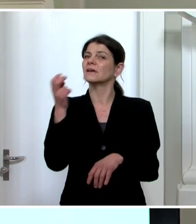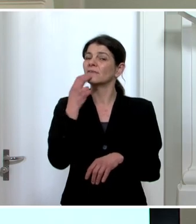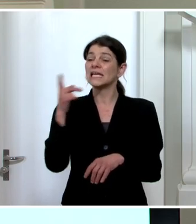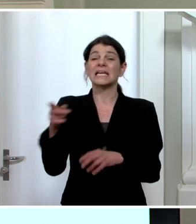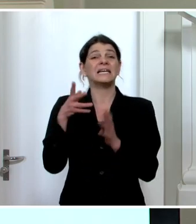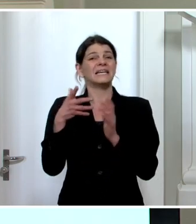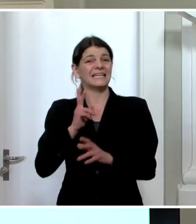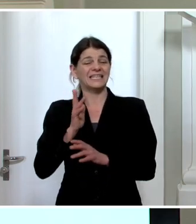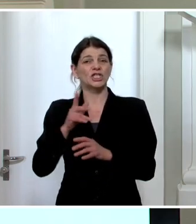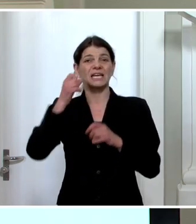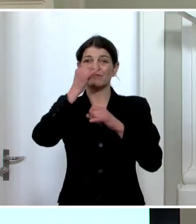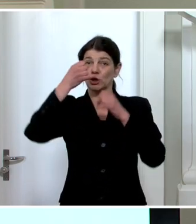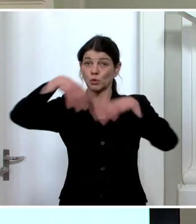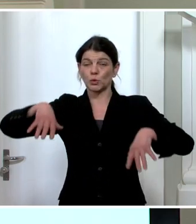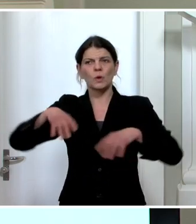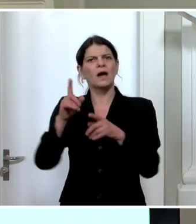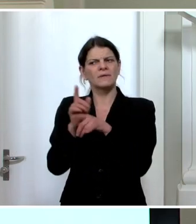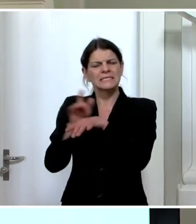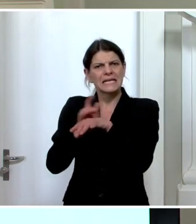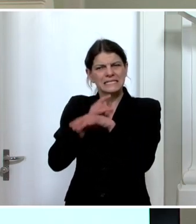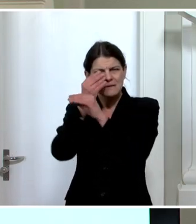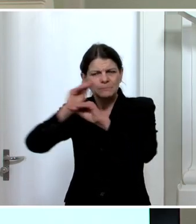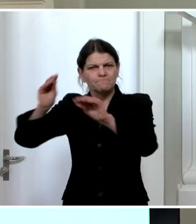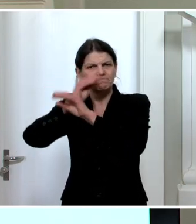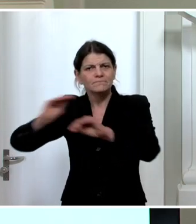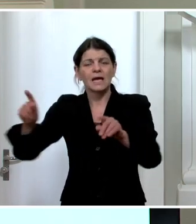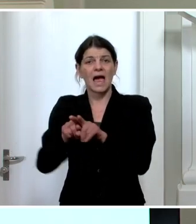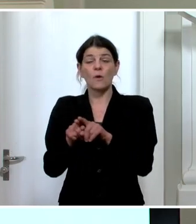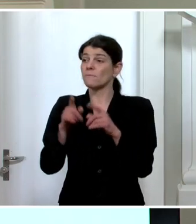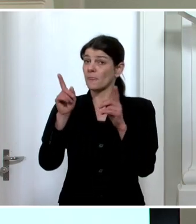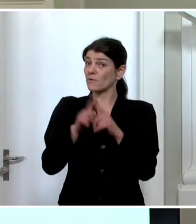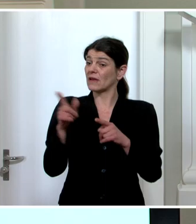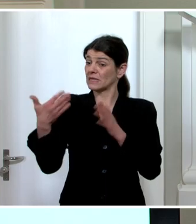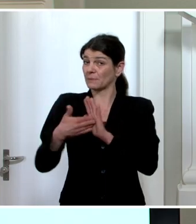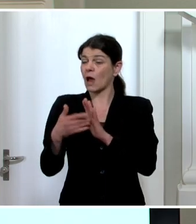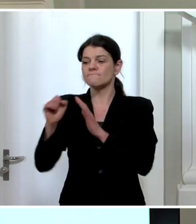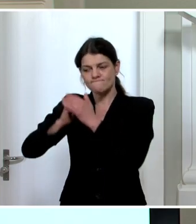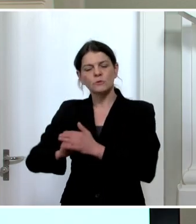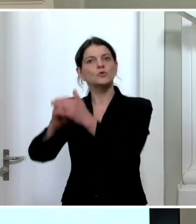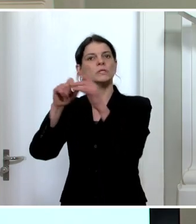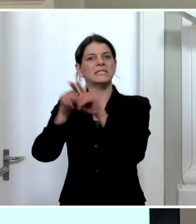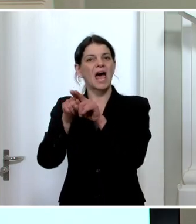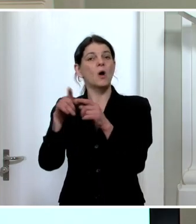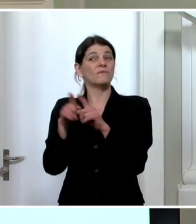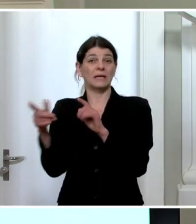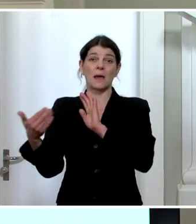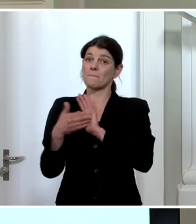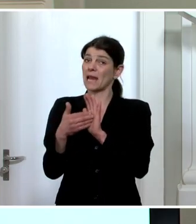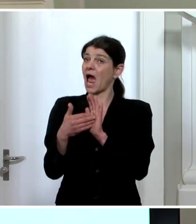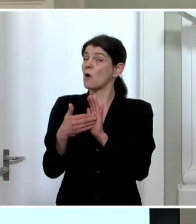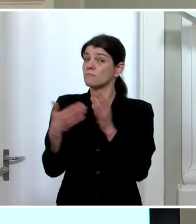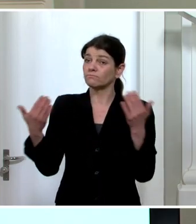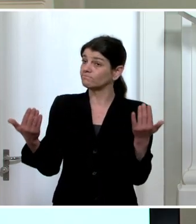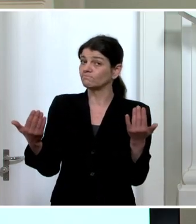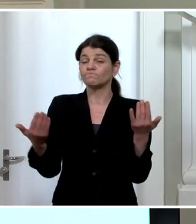kritischen Infrastrukturen und unterstützt sie im Bedarfsfall bei der Konzeption und Umsetzung eines